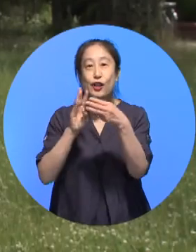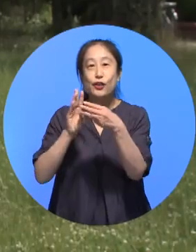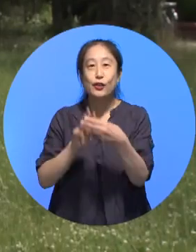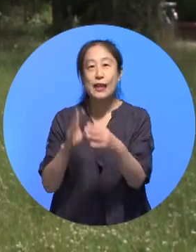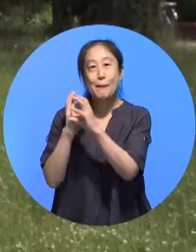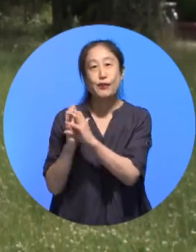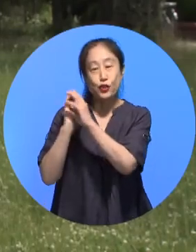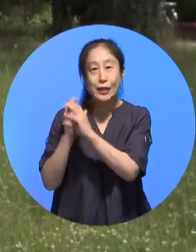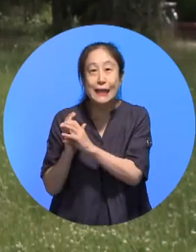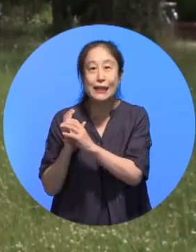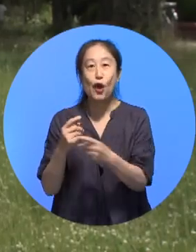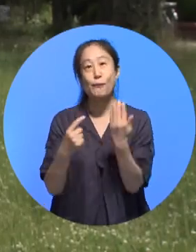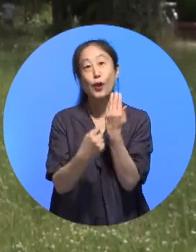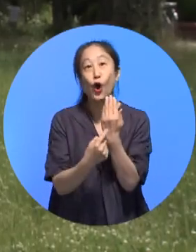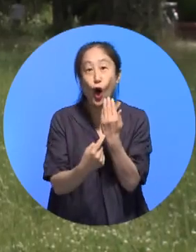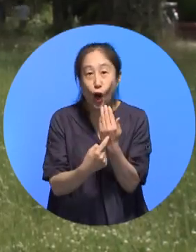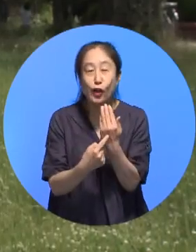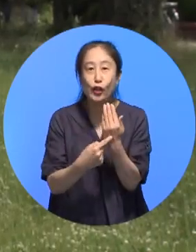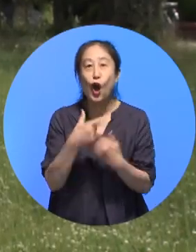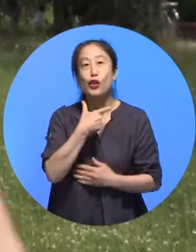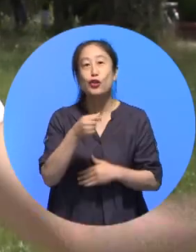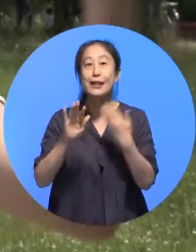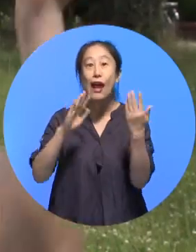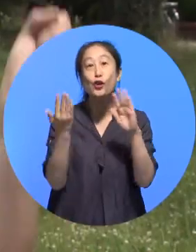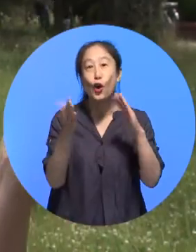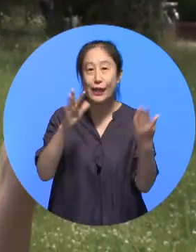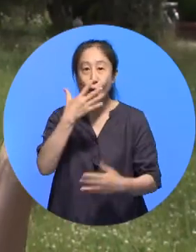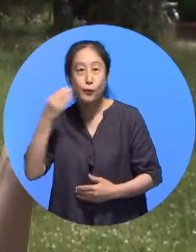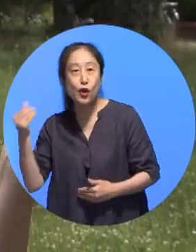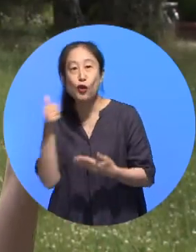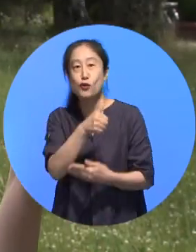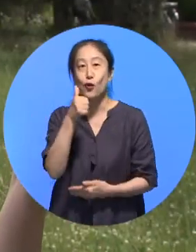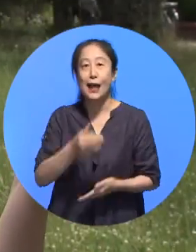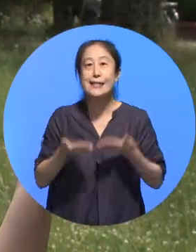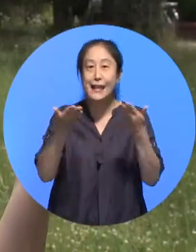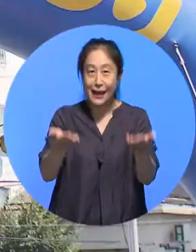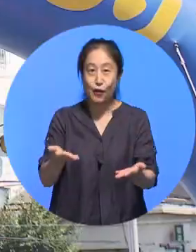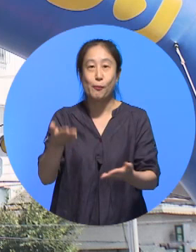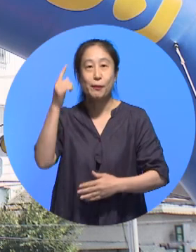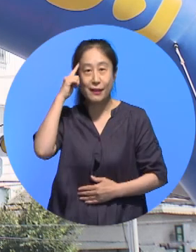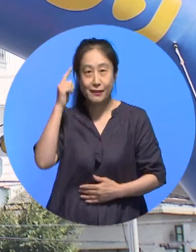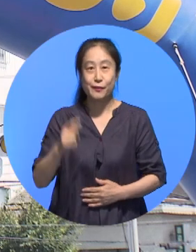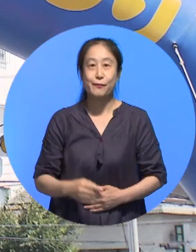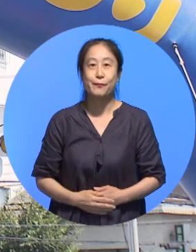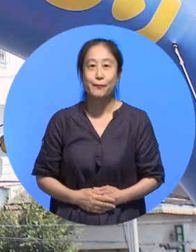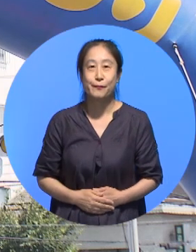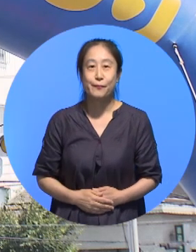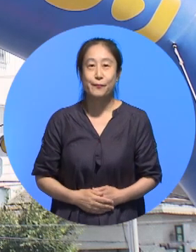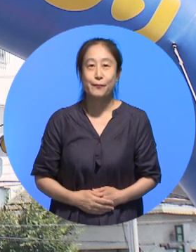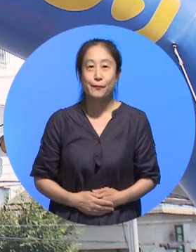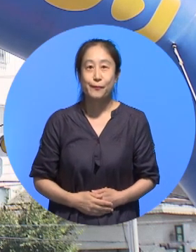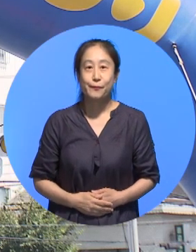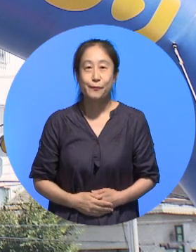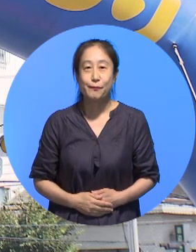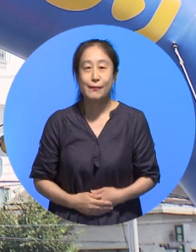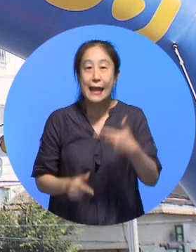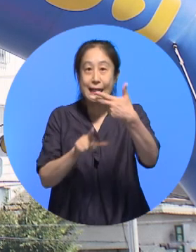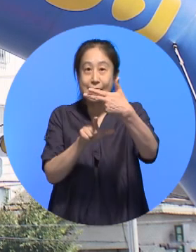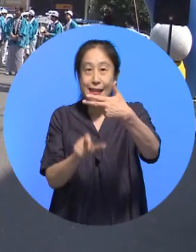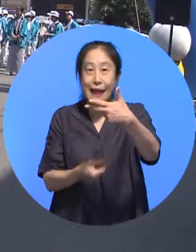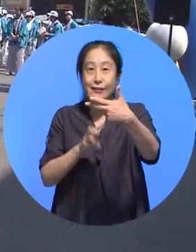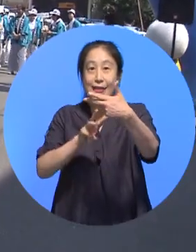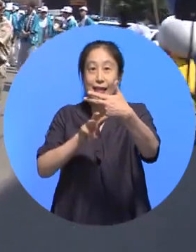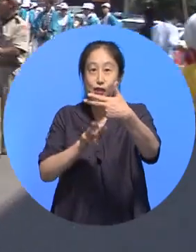祭りの見所とスタ踊りの魅力についてご紹介します7月30